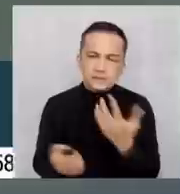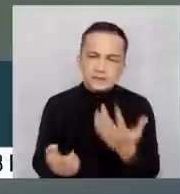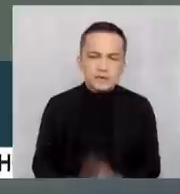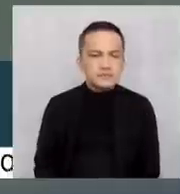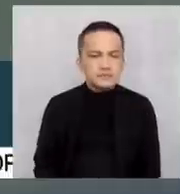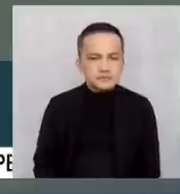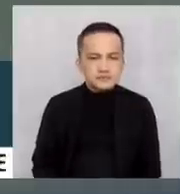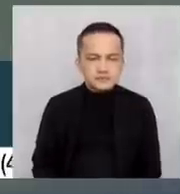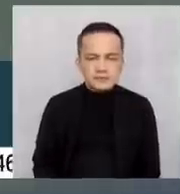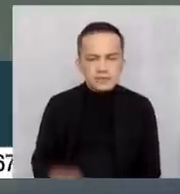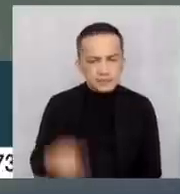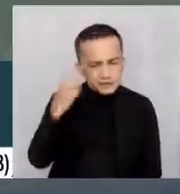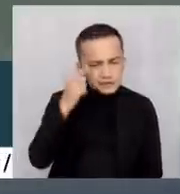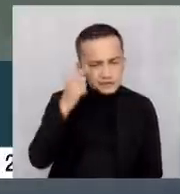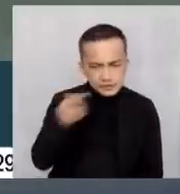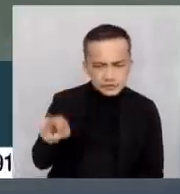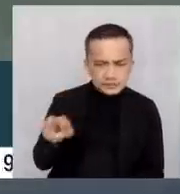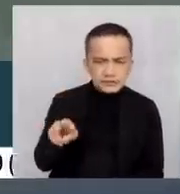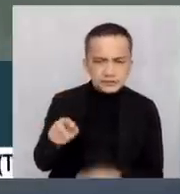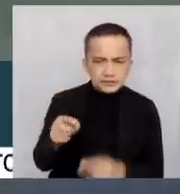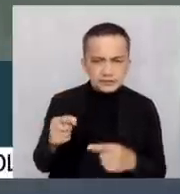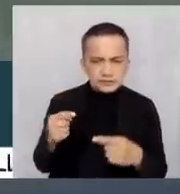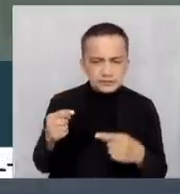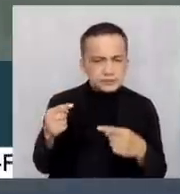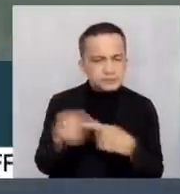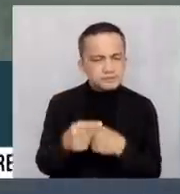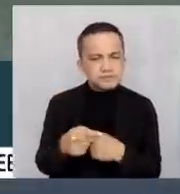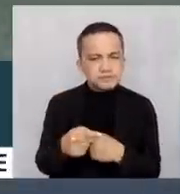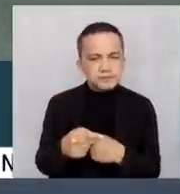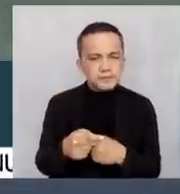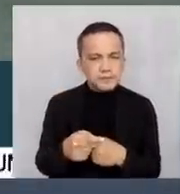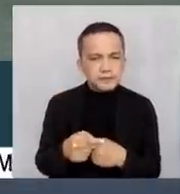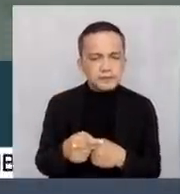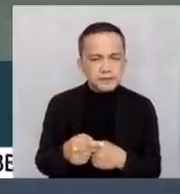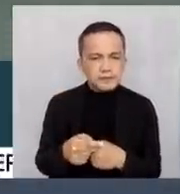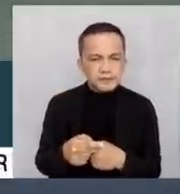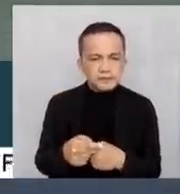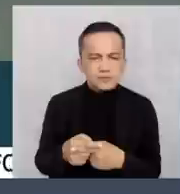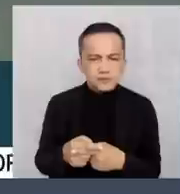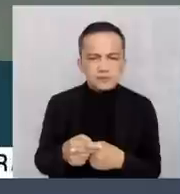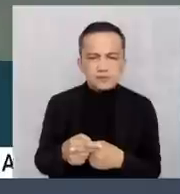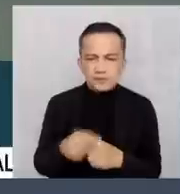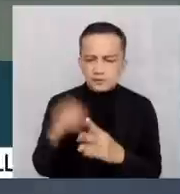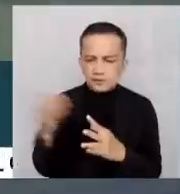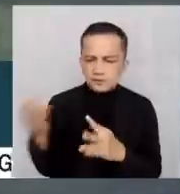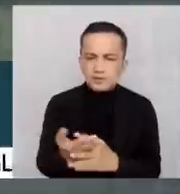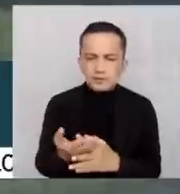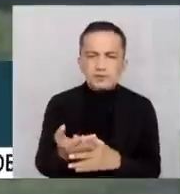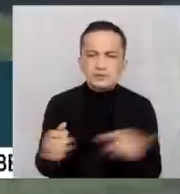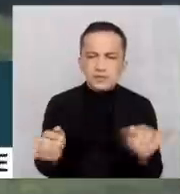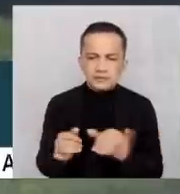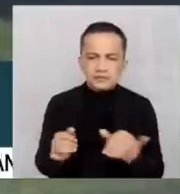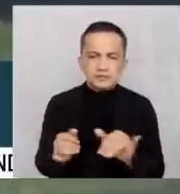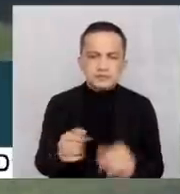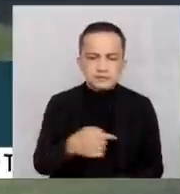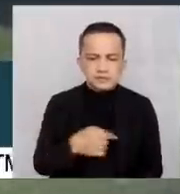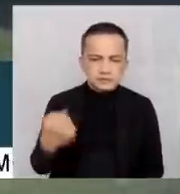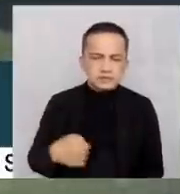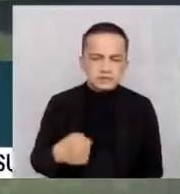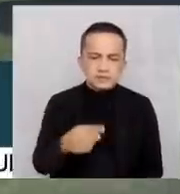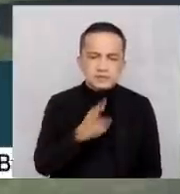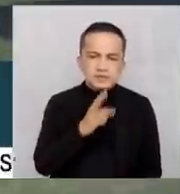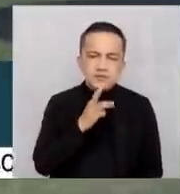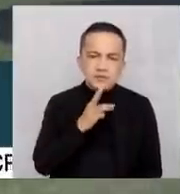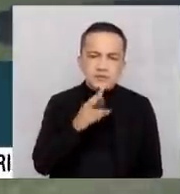natin na epekto rin ito doon sa very bold na incursion ng China doon sa ating water territory.